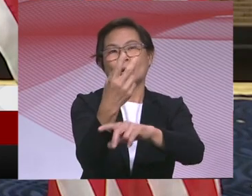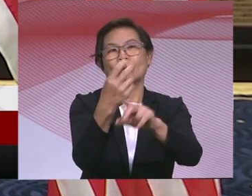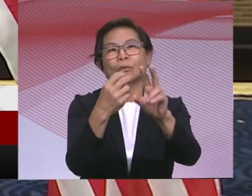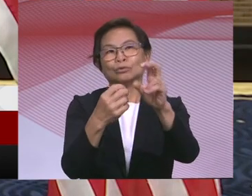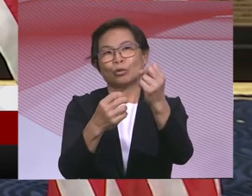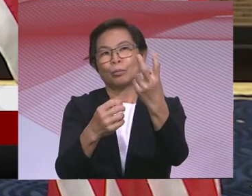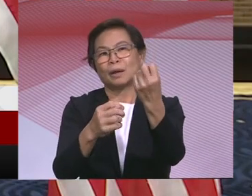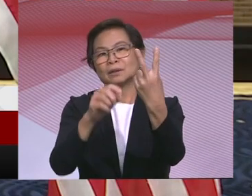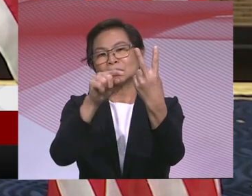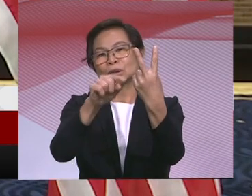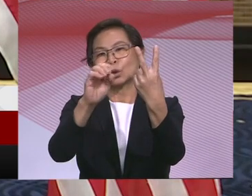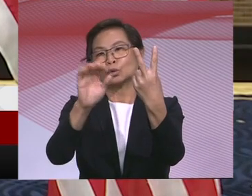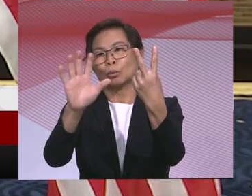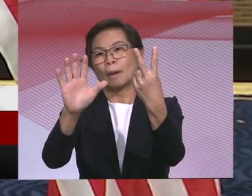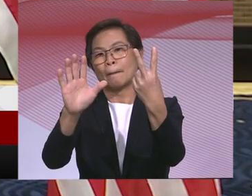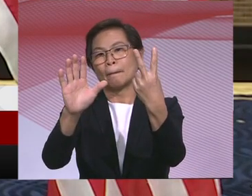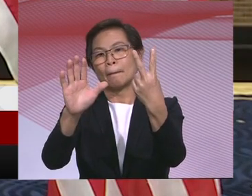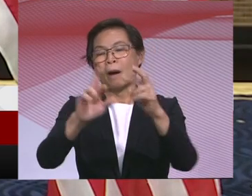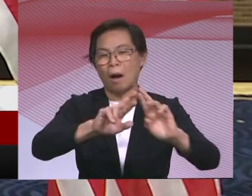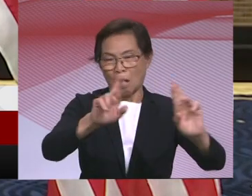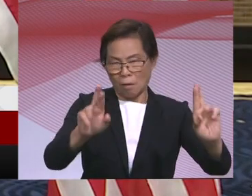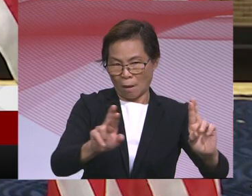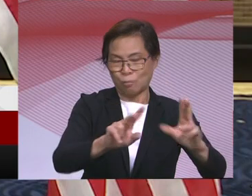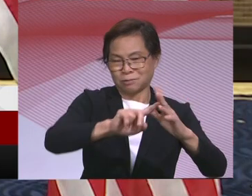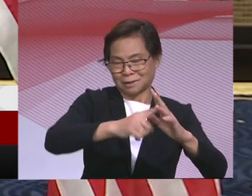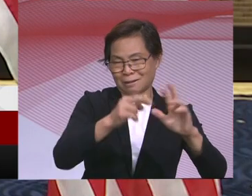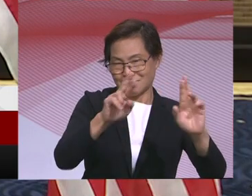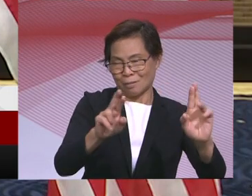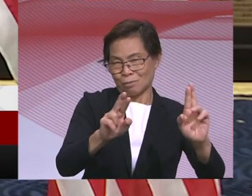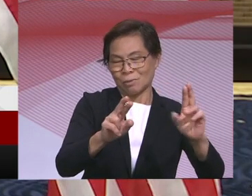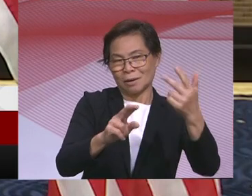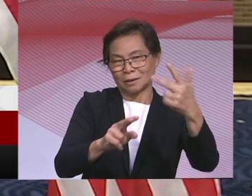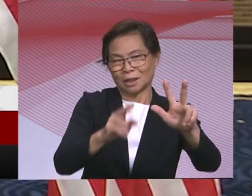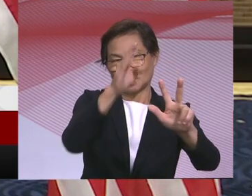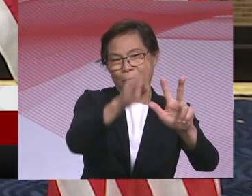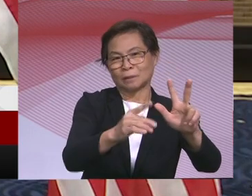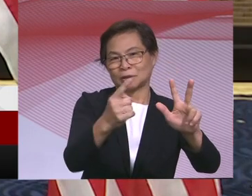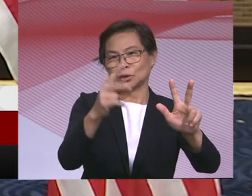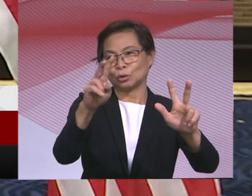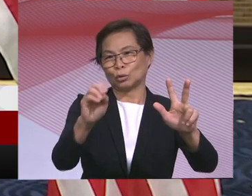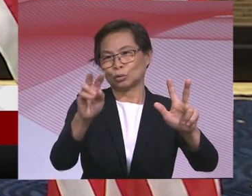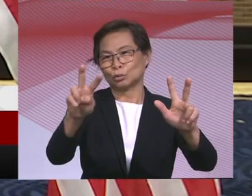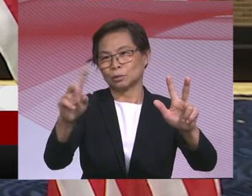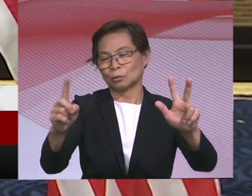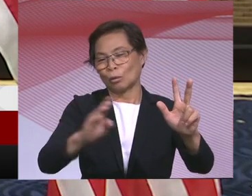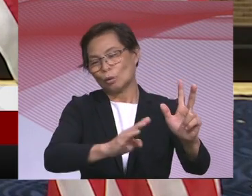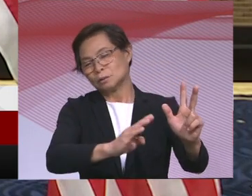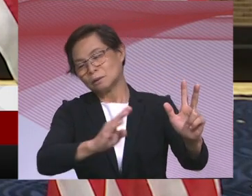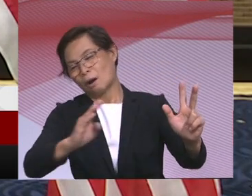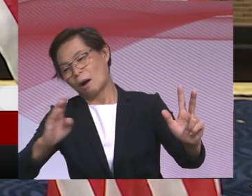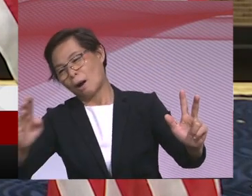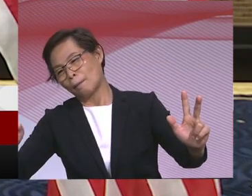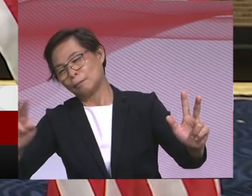satu tengah malam Rabu 13 Jan 2012 satu hingga